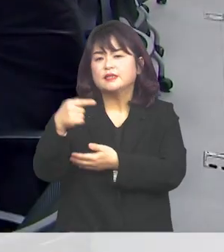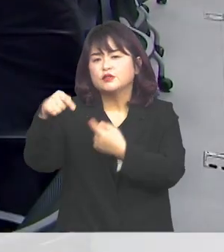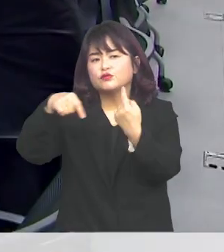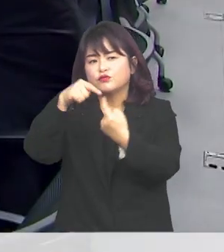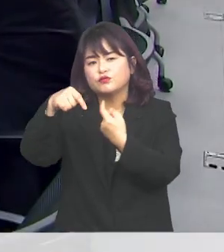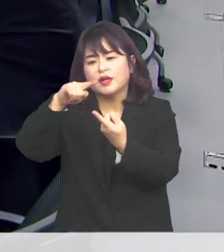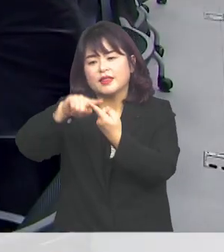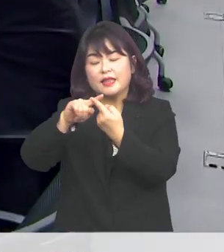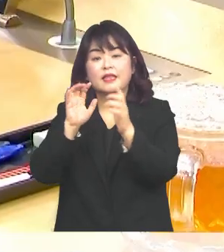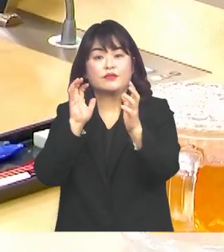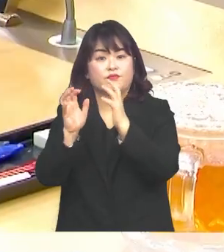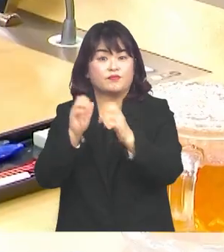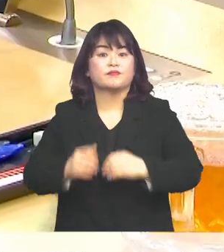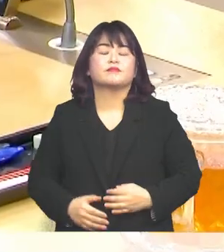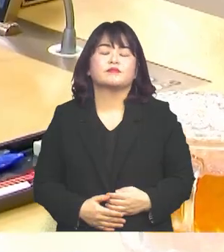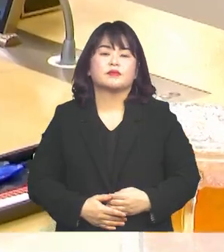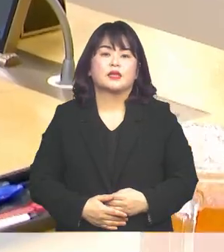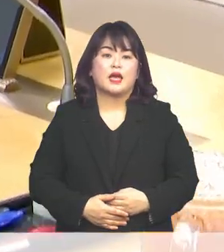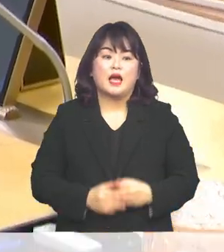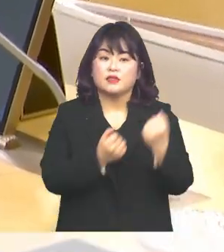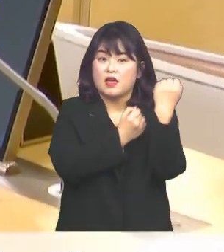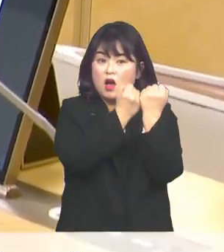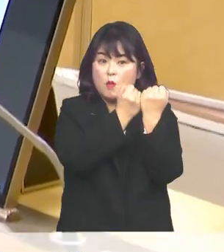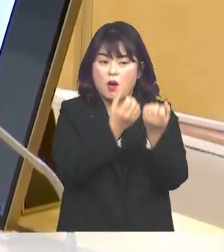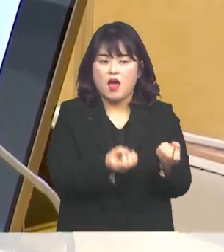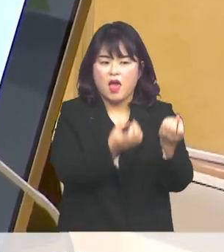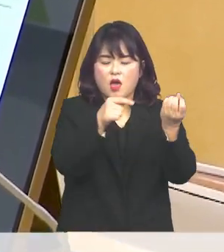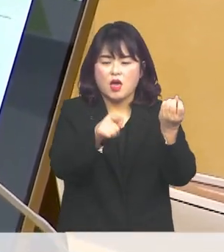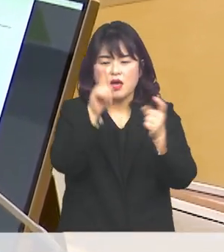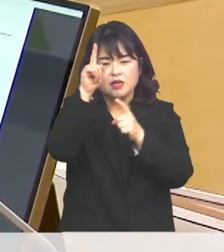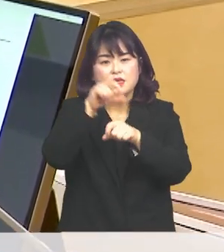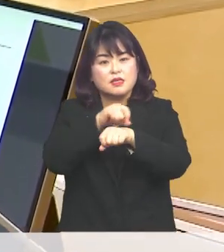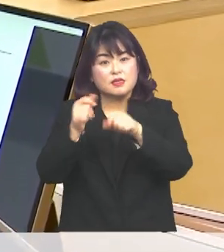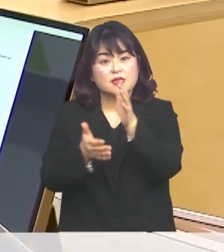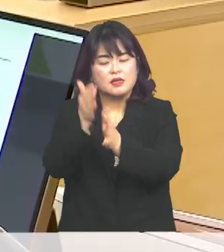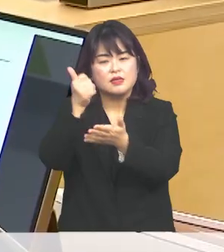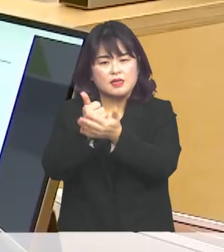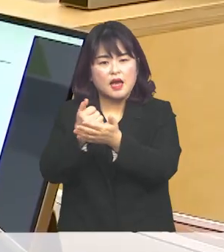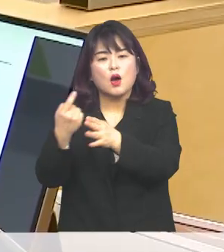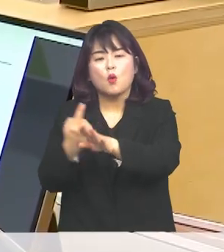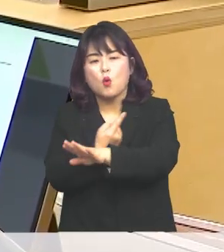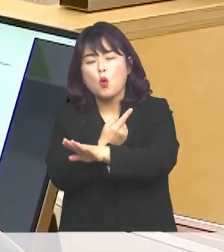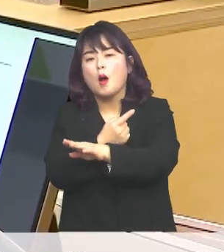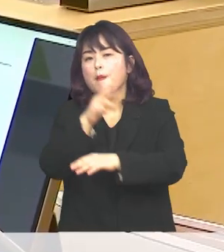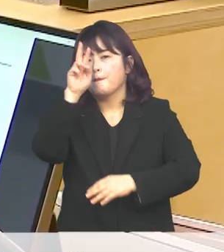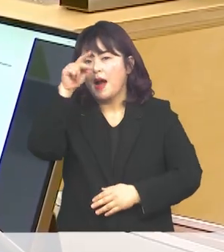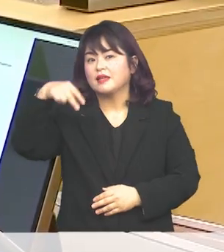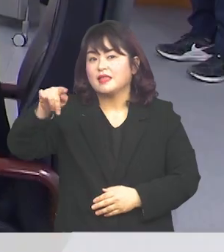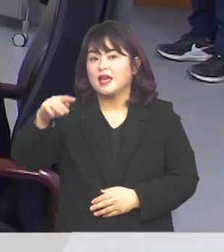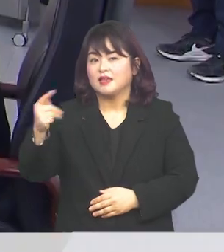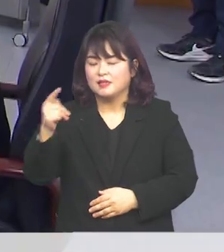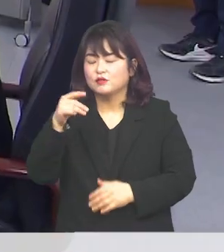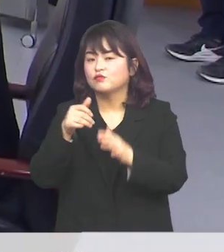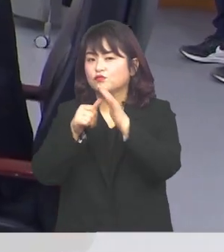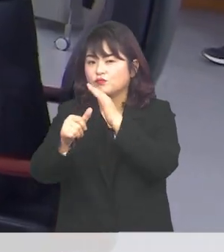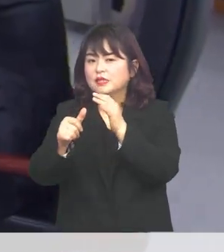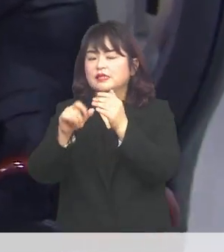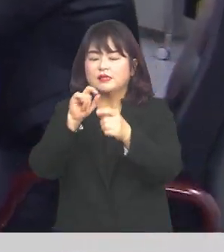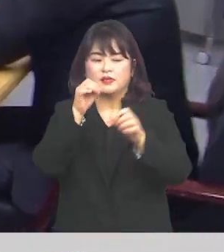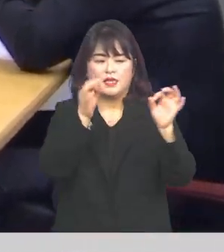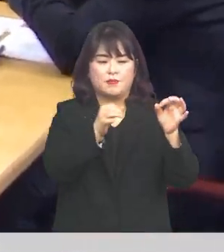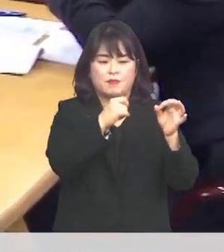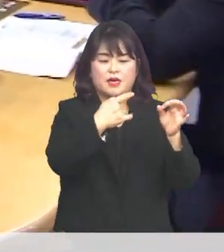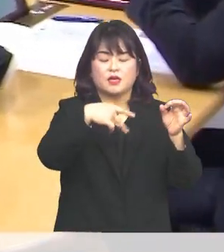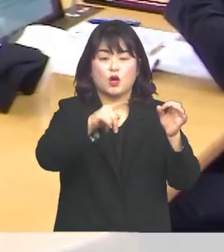관련해 토론하는 시간을 가졌습니다. 설명회에는 이 시장과 시 관계자, 박세리 전 올림픽 국가대표팀 감독,